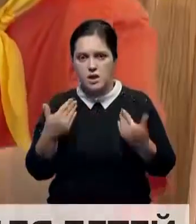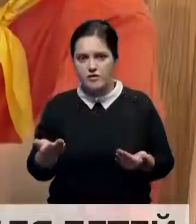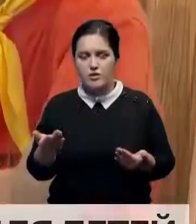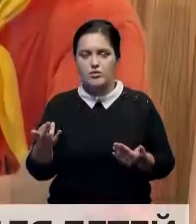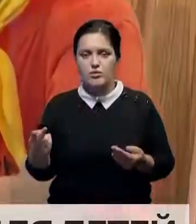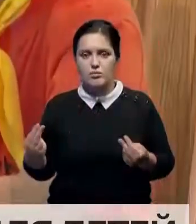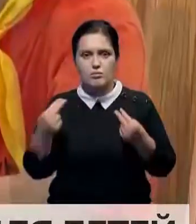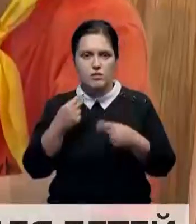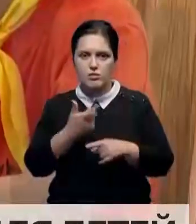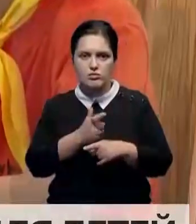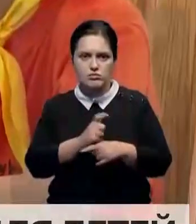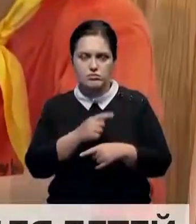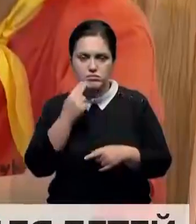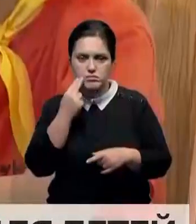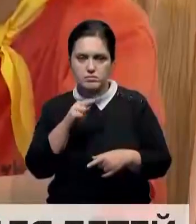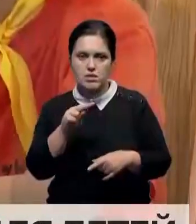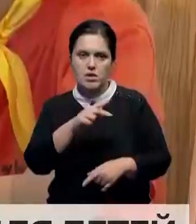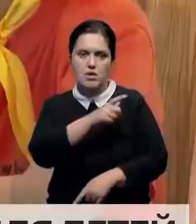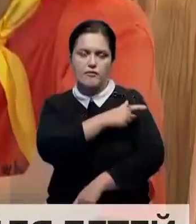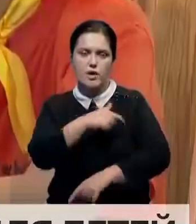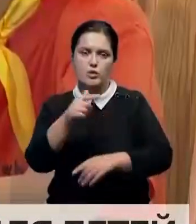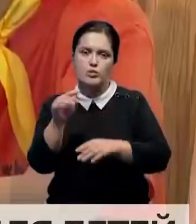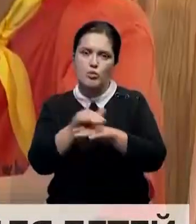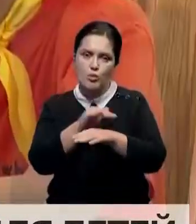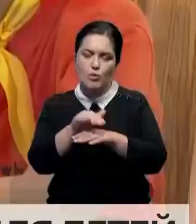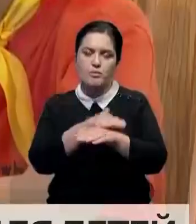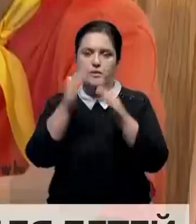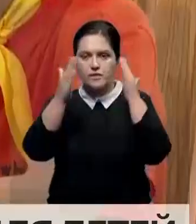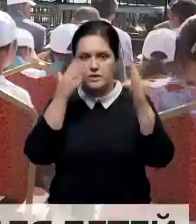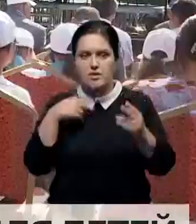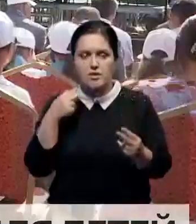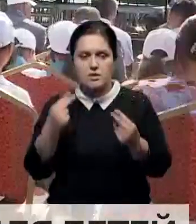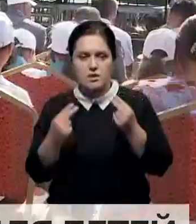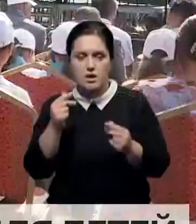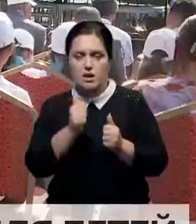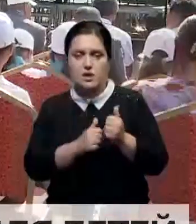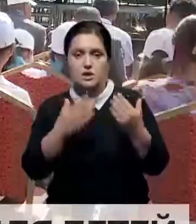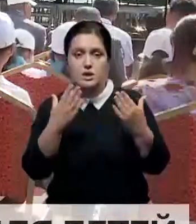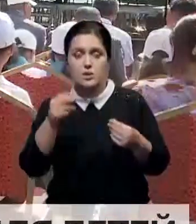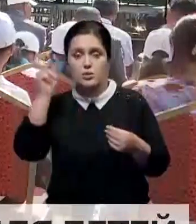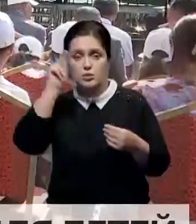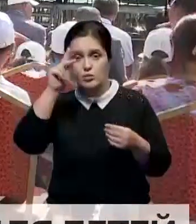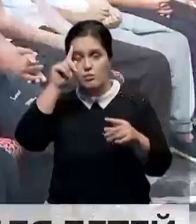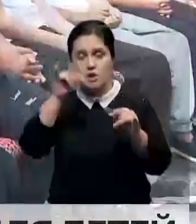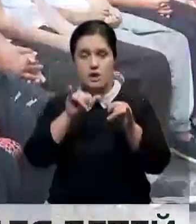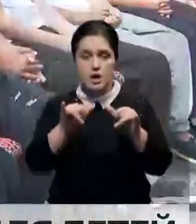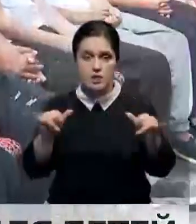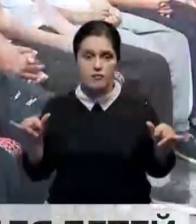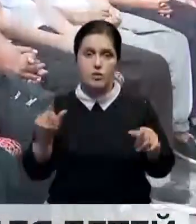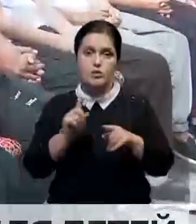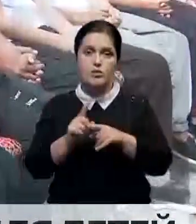здесь. Очень круто. Вожатые добрые и веселые. Каждый день мы играем в разные игры. Помимо учебы и развивающих кружков, для детей